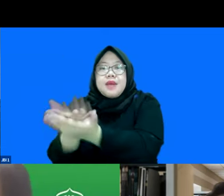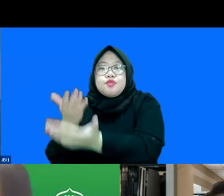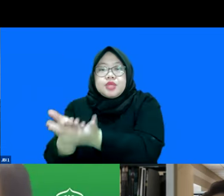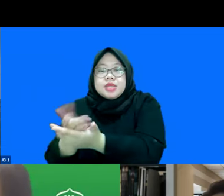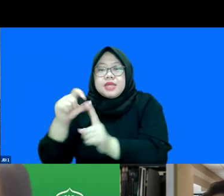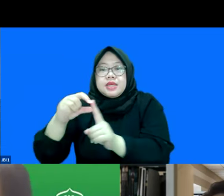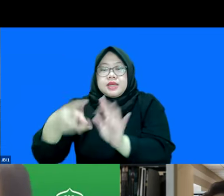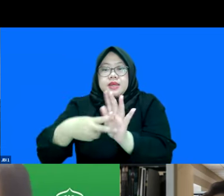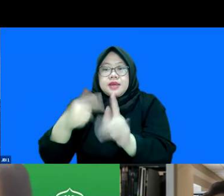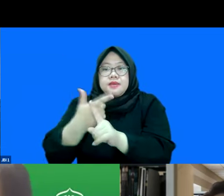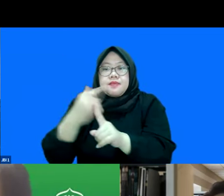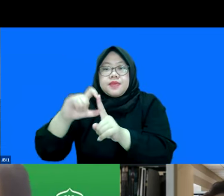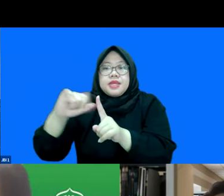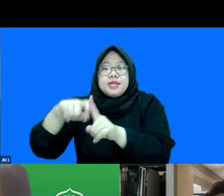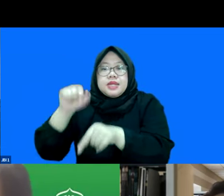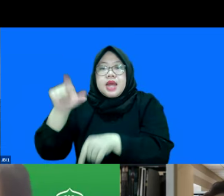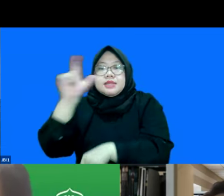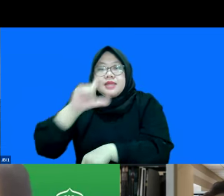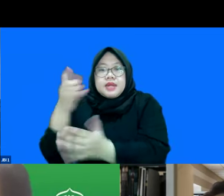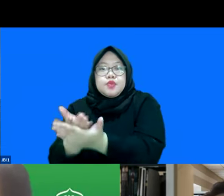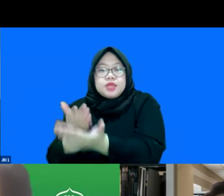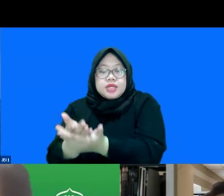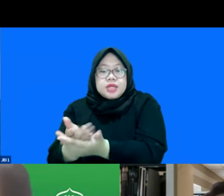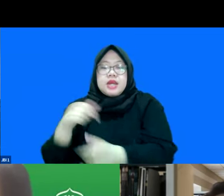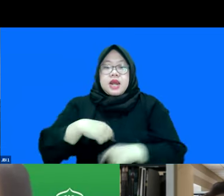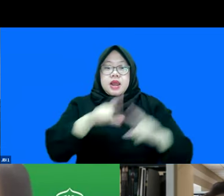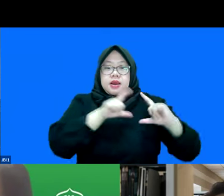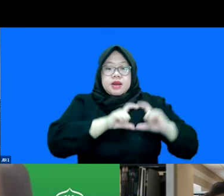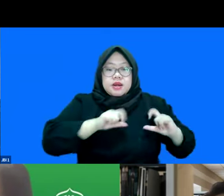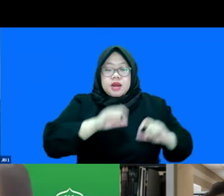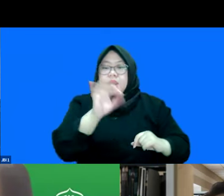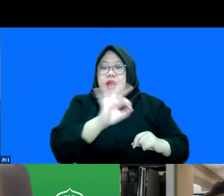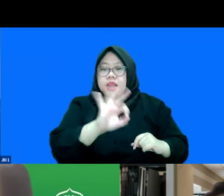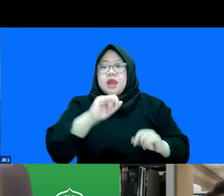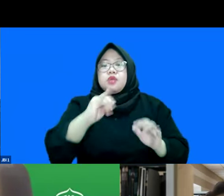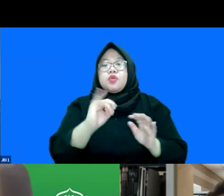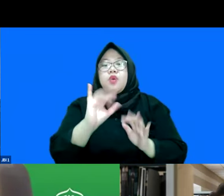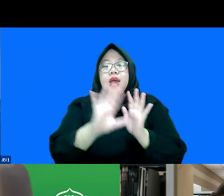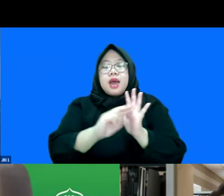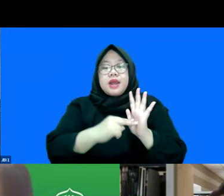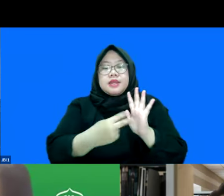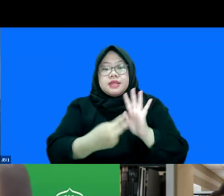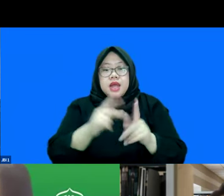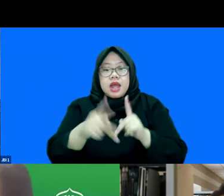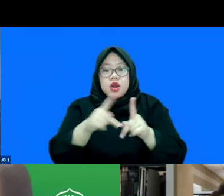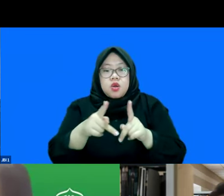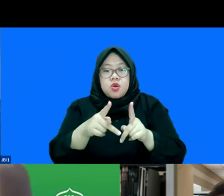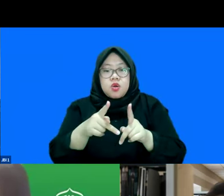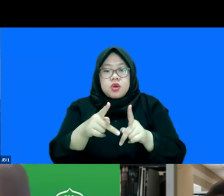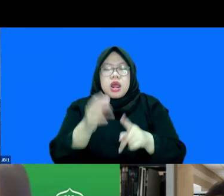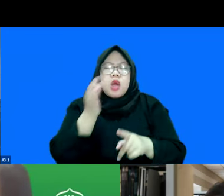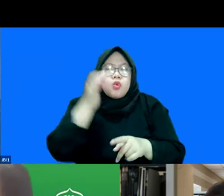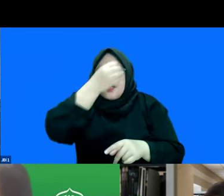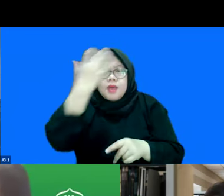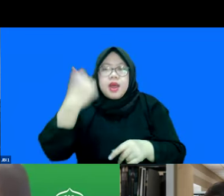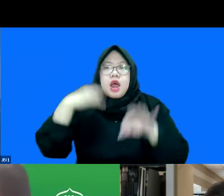tidak terjadi. Dan ketiadaan body cam itu merupakan indikasi. Ini kalau di Australia, saya lupa ini di Australia